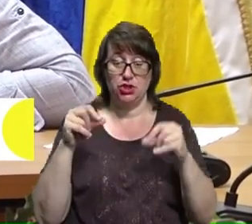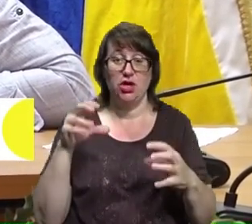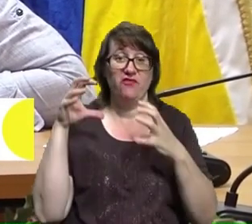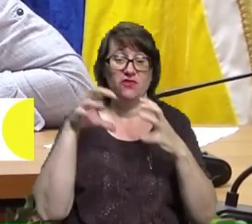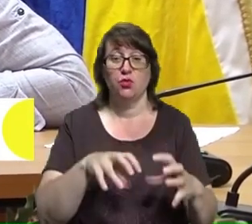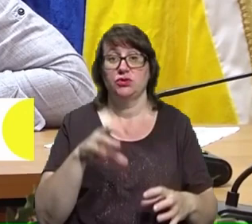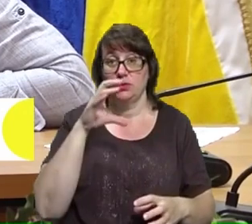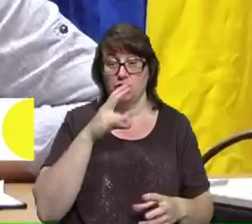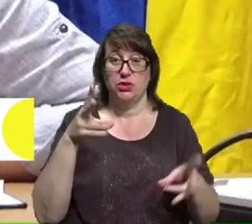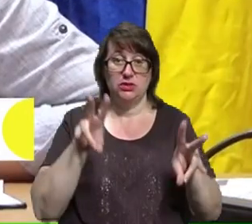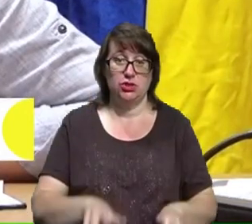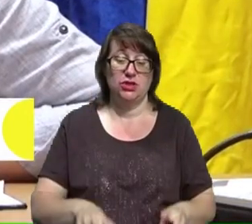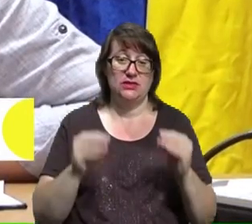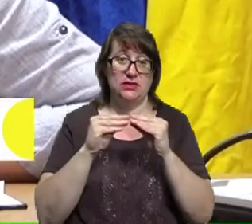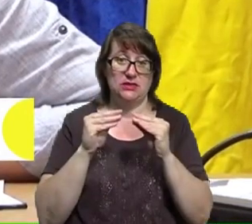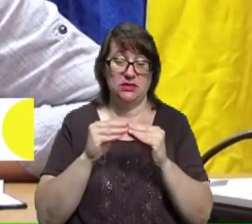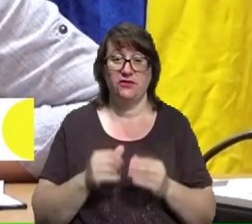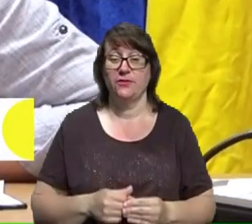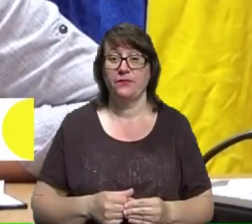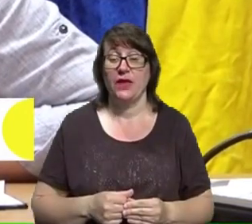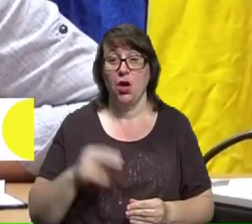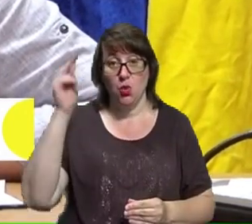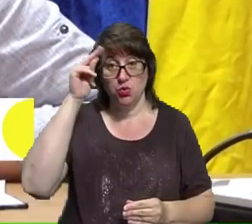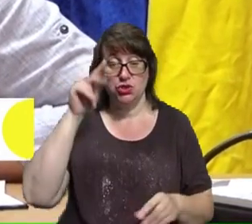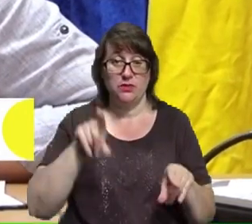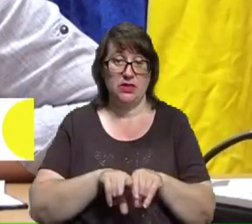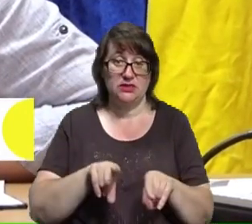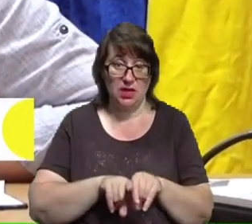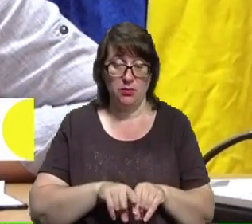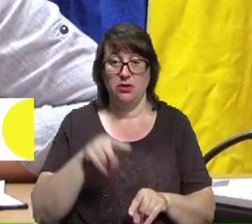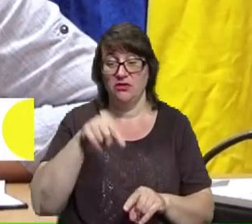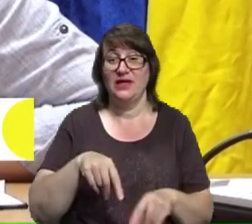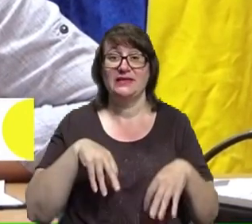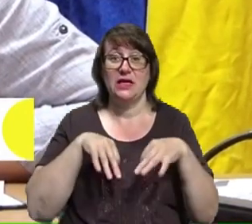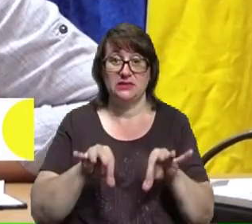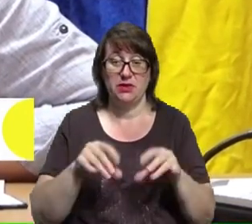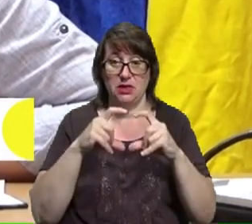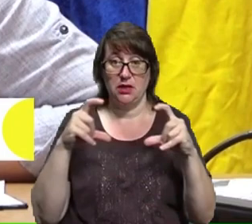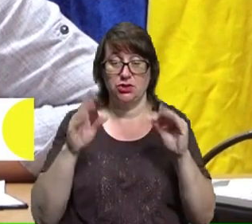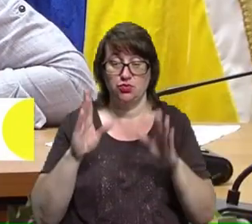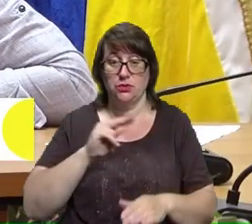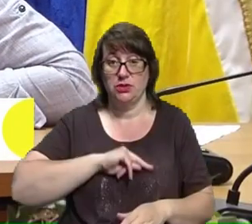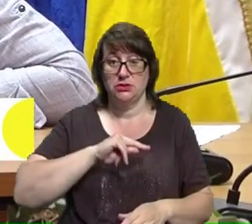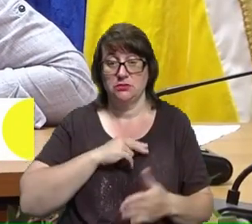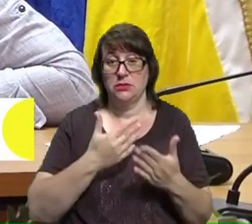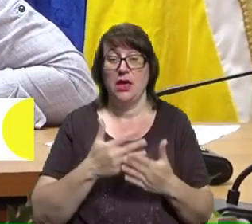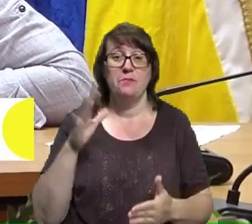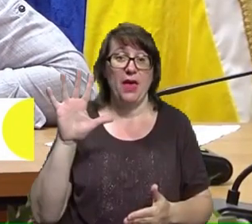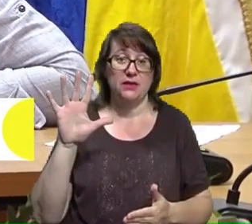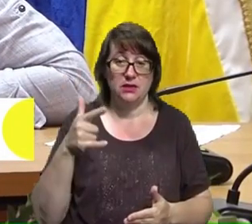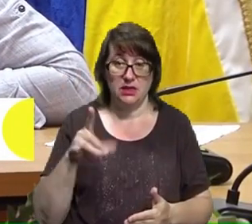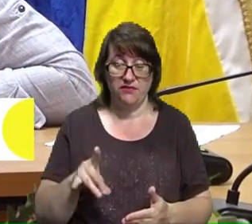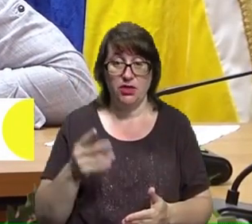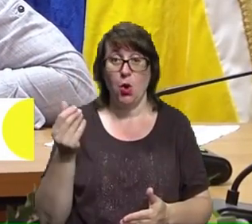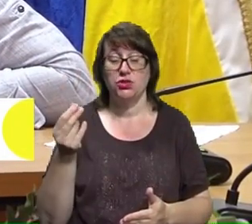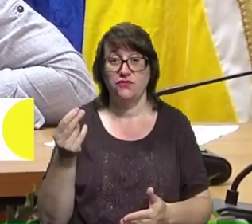залишається 10 гривень. Учням так само в тариф транспортна карточка буде працювати в районі 5 гривень. Готівкове